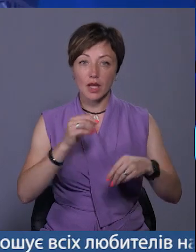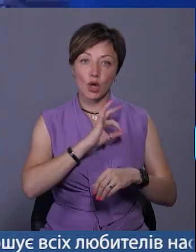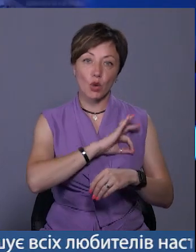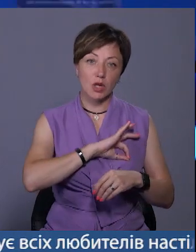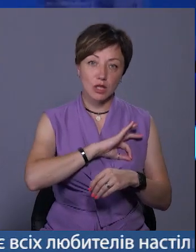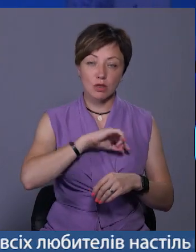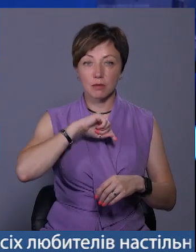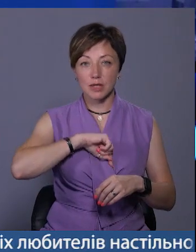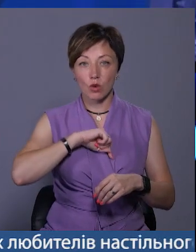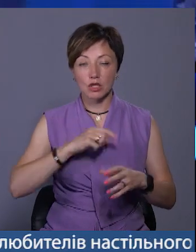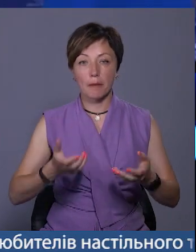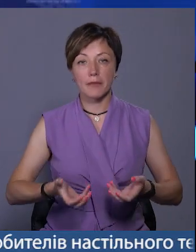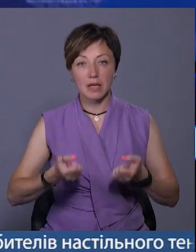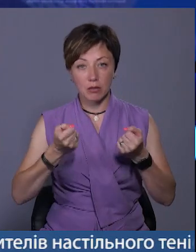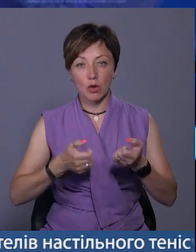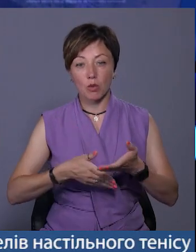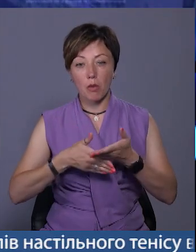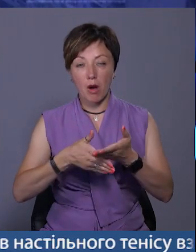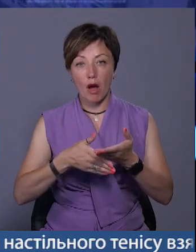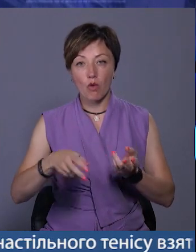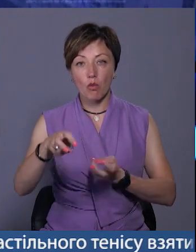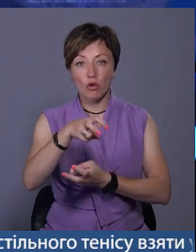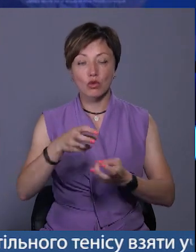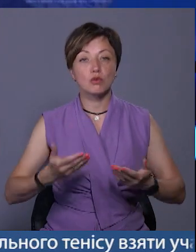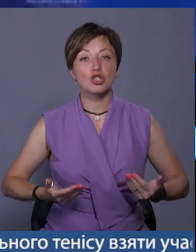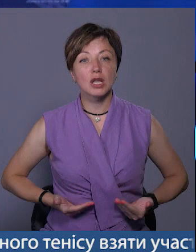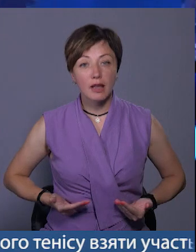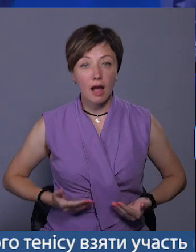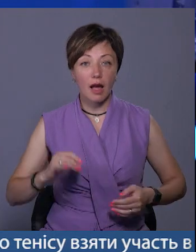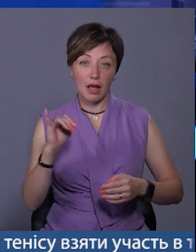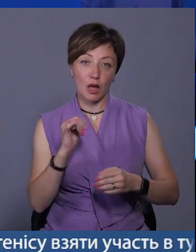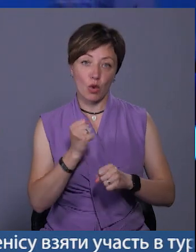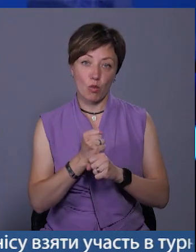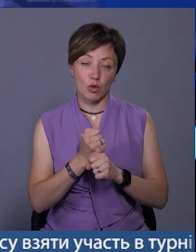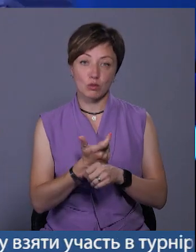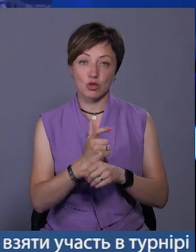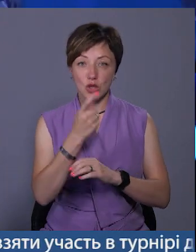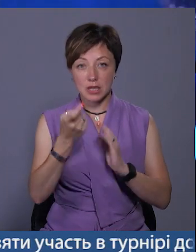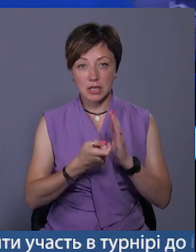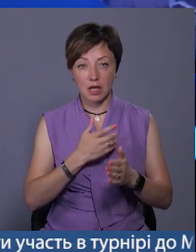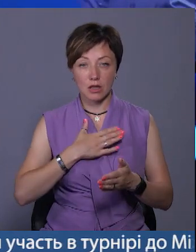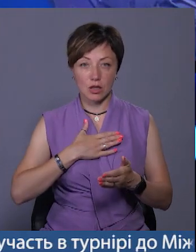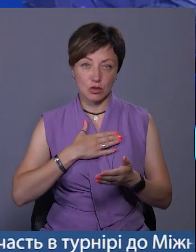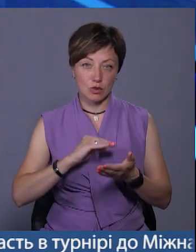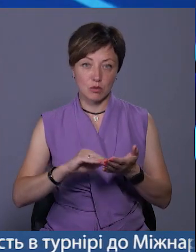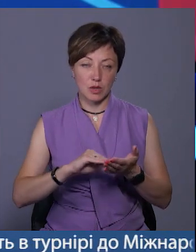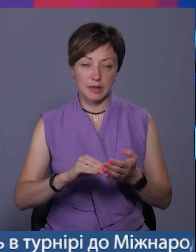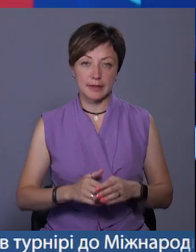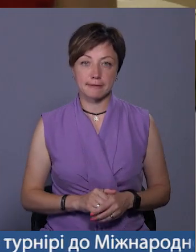та психологічну підтримку, допомагають із пошуком житла та роботи. Більше дізнаєтесь із сюжету Олександра